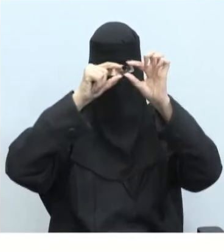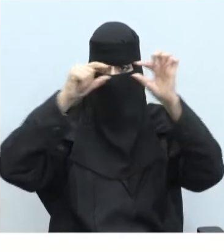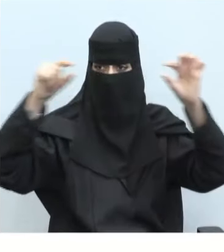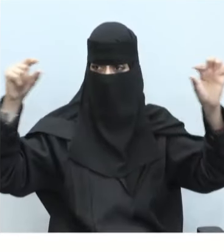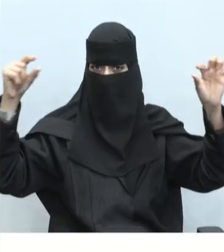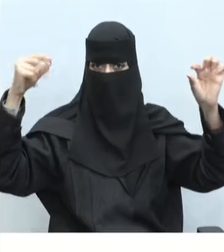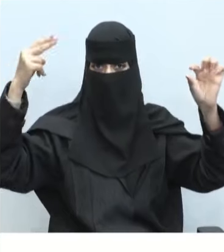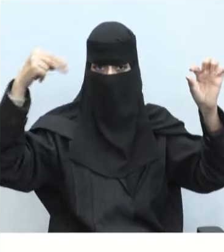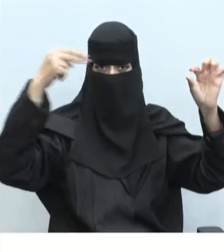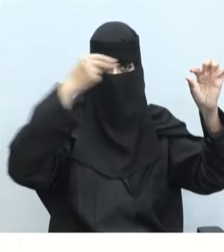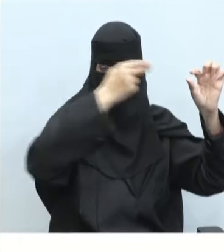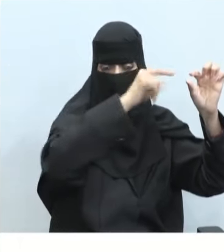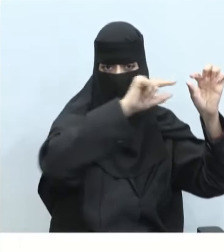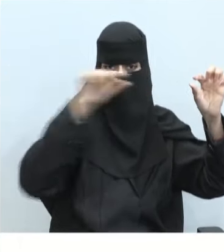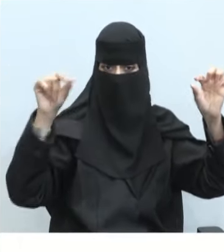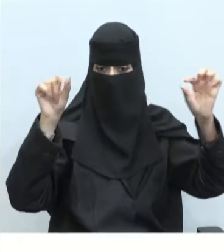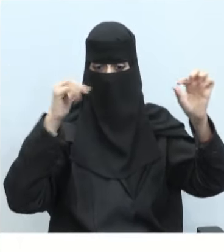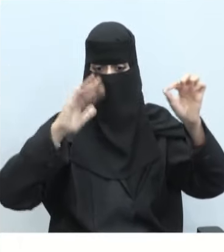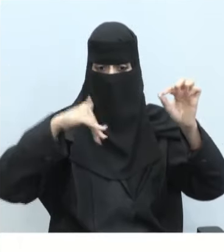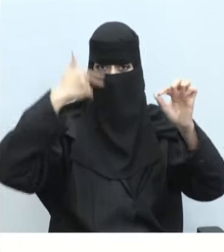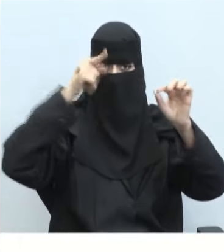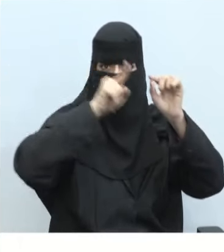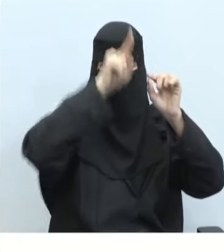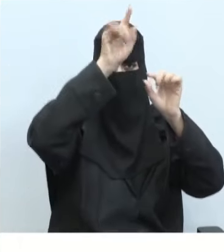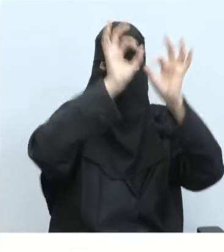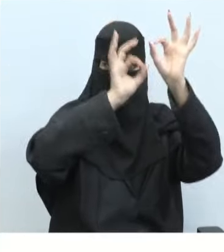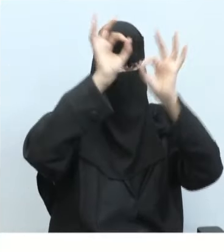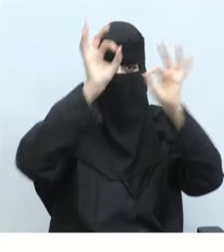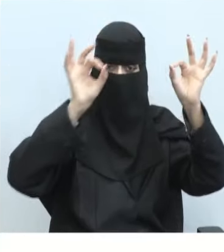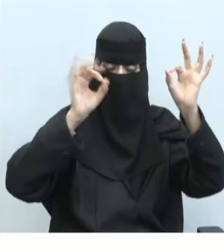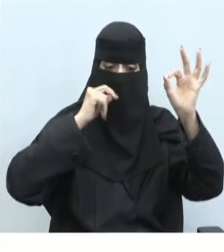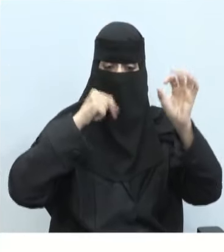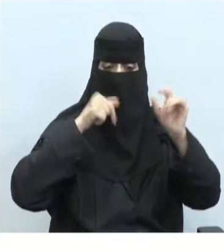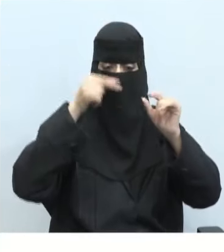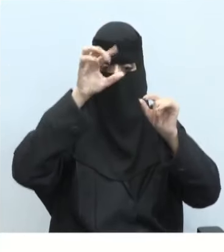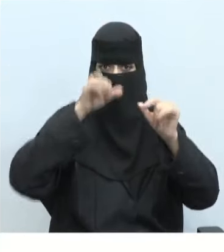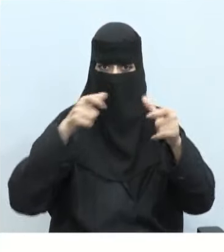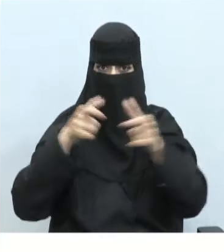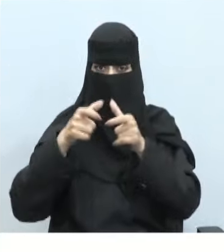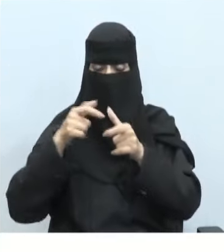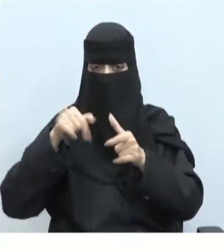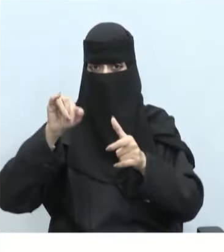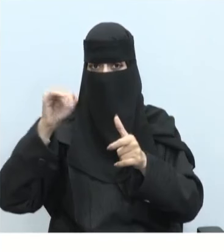تعديل محاذاته ثم من التبويب تخطيط ومجموعه